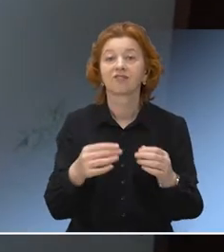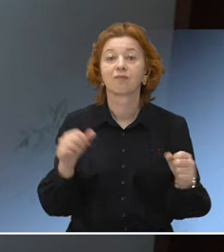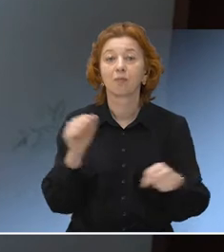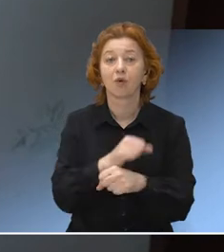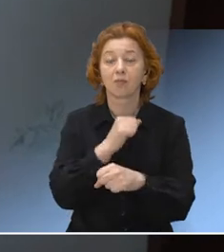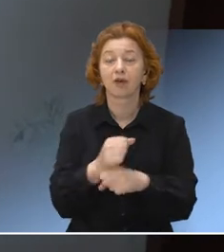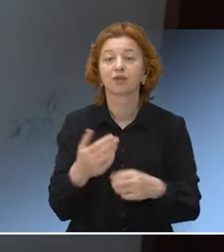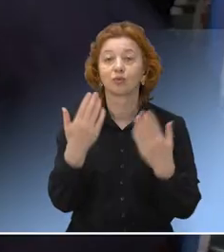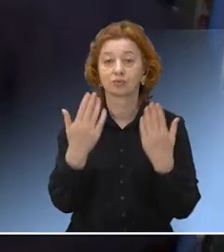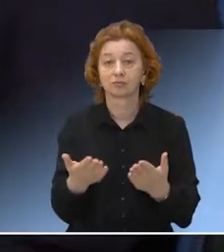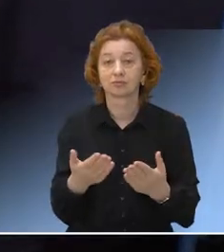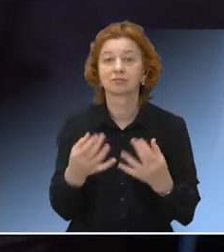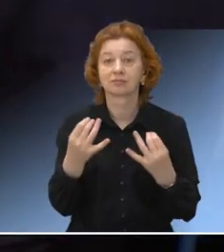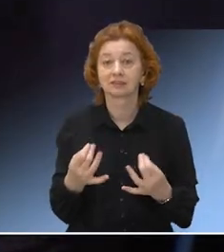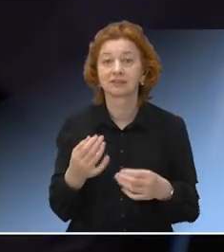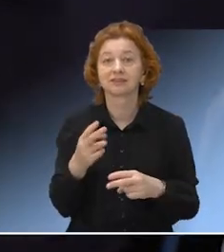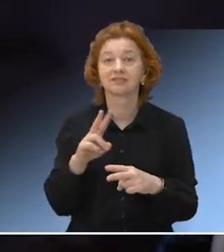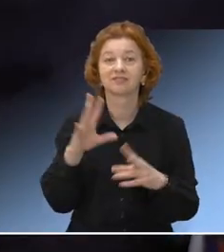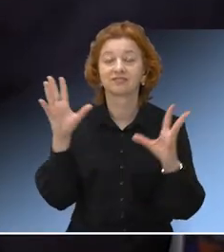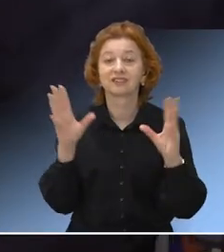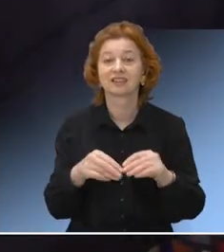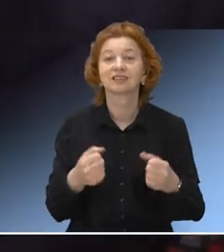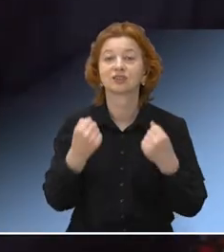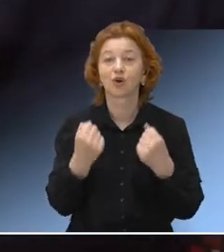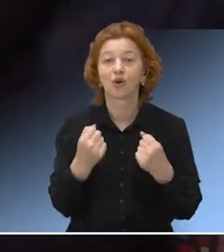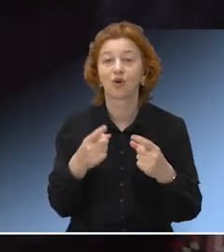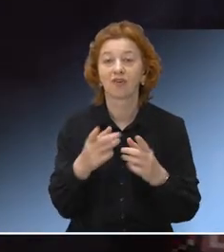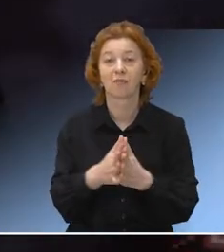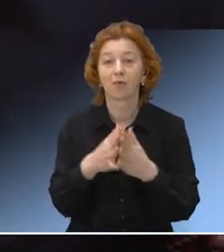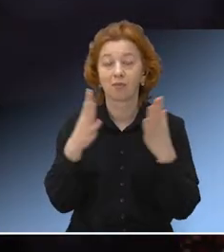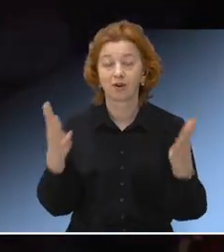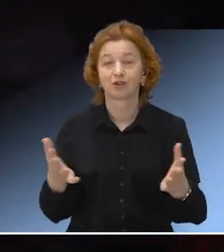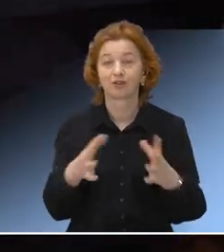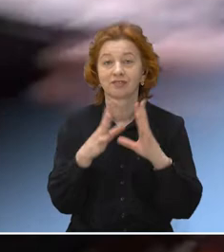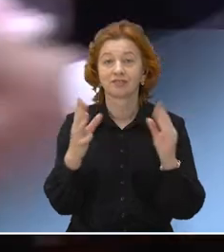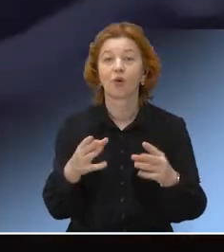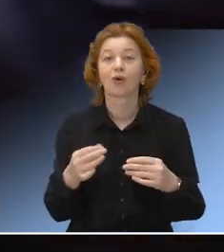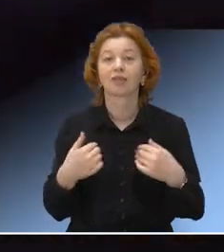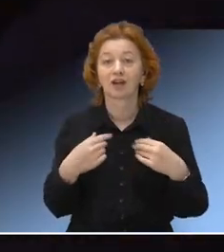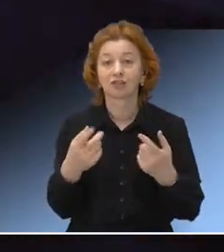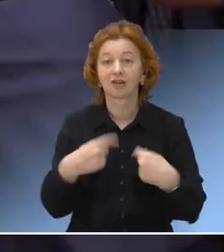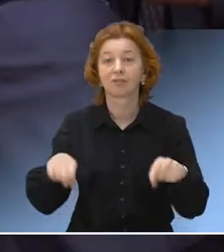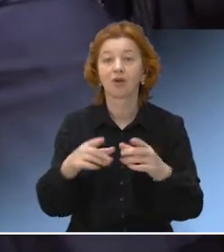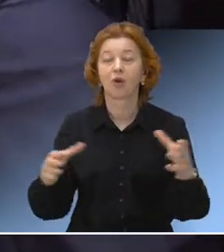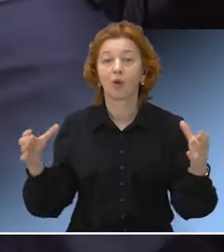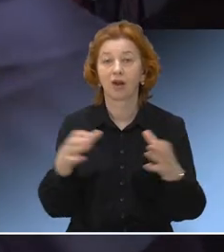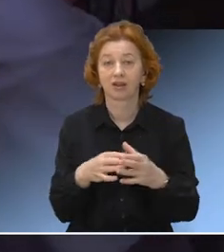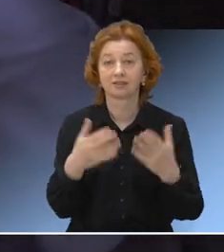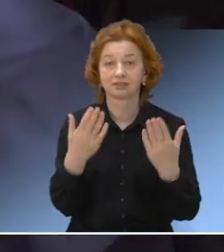в победу. Ладно? Ладно. Все, здоровья вам еще раз. Спасибо. Ну и от нашего коллектива.